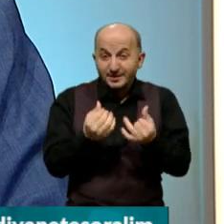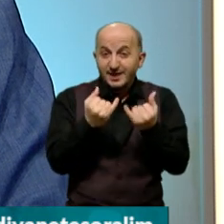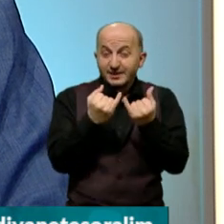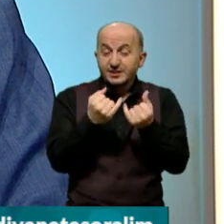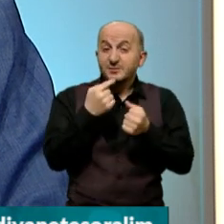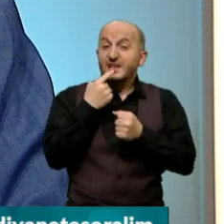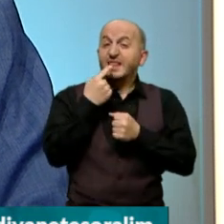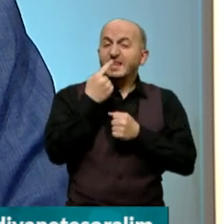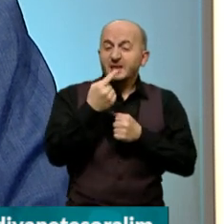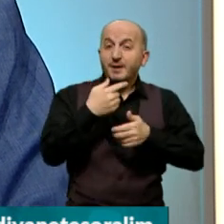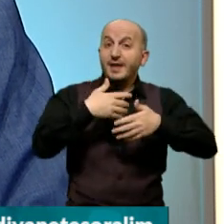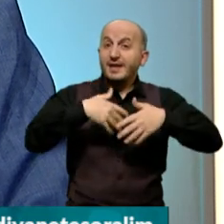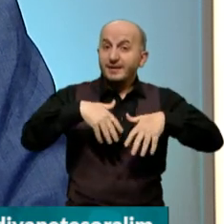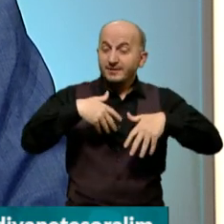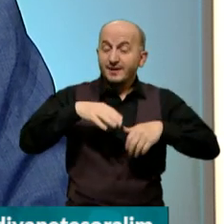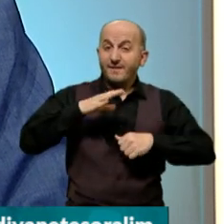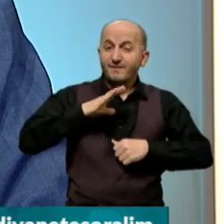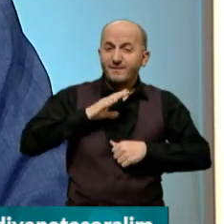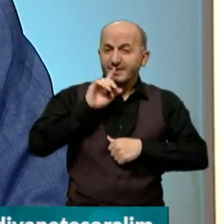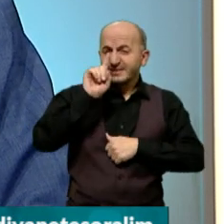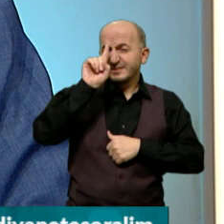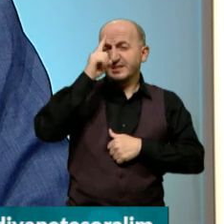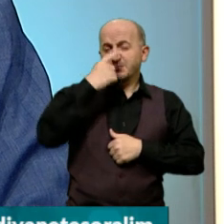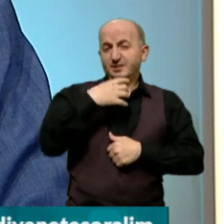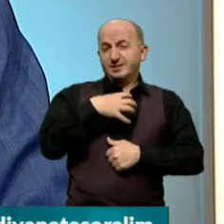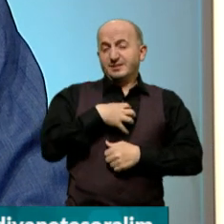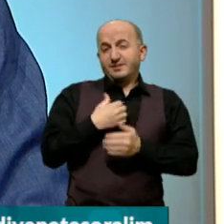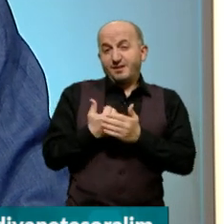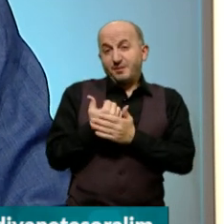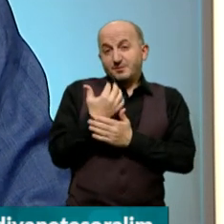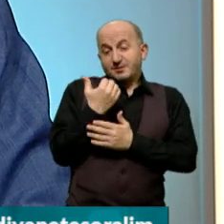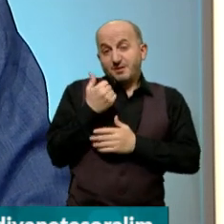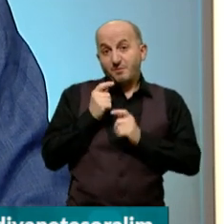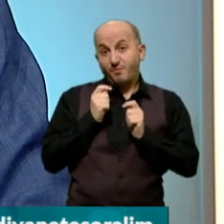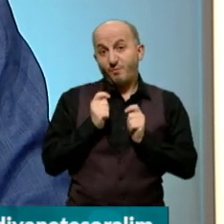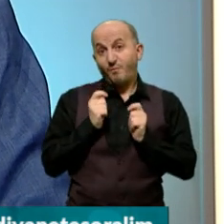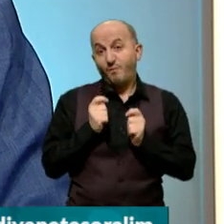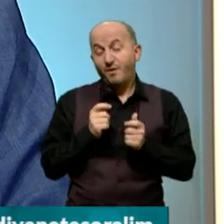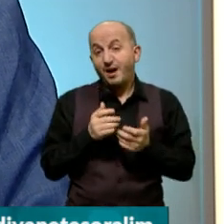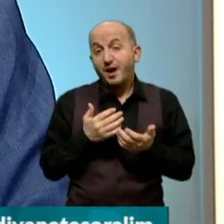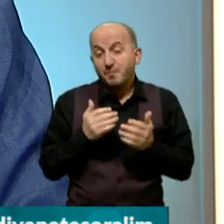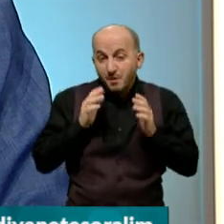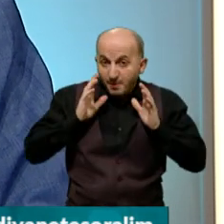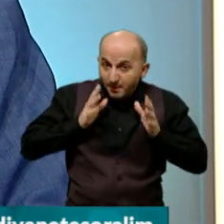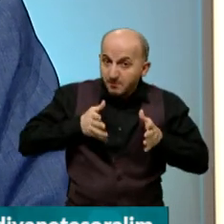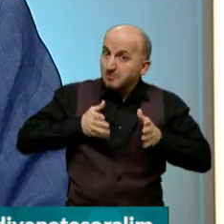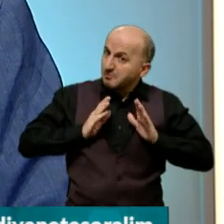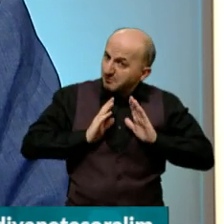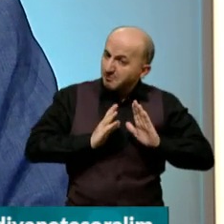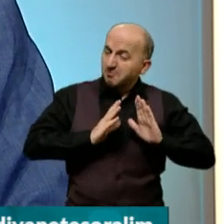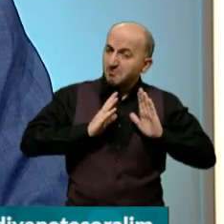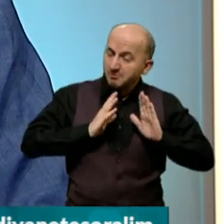ettiği üzere bir engeli var. Tek başına, kendi başına abdest almakta sıkıntısı var. Ama ibadetlerini de ihmal